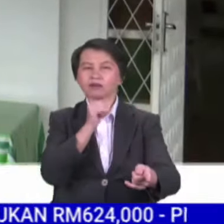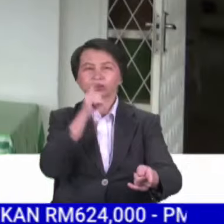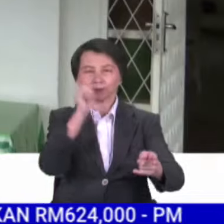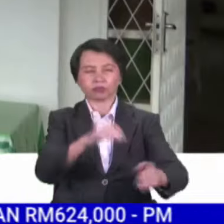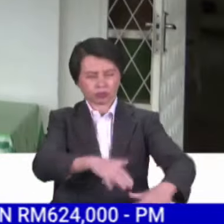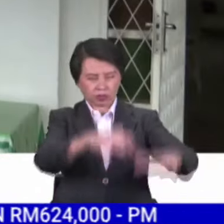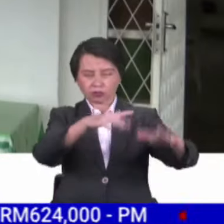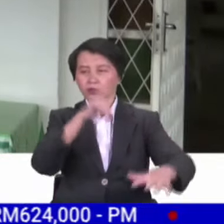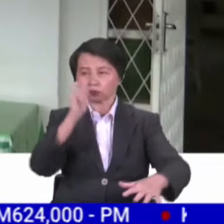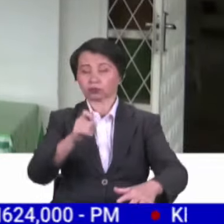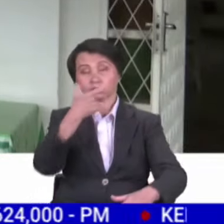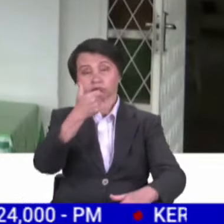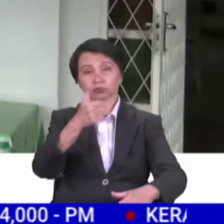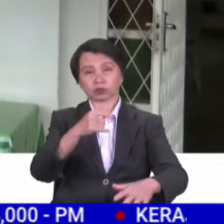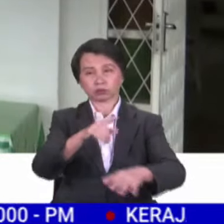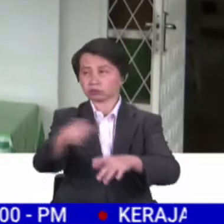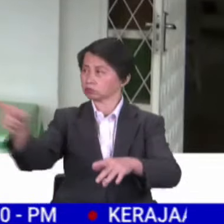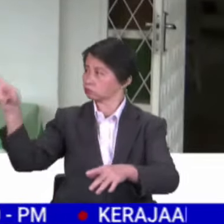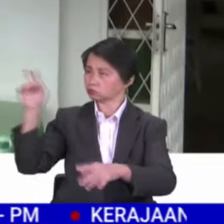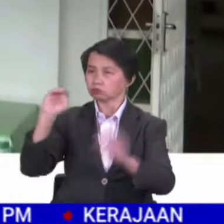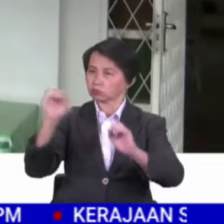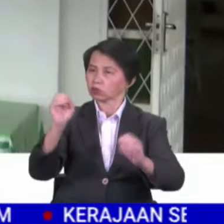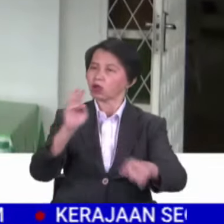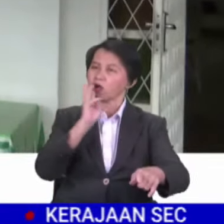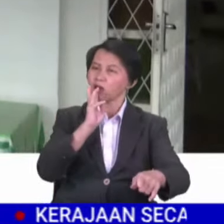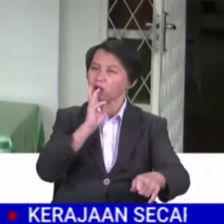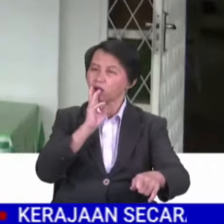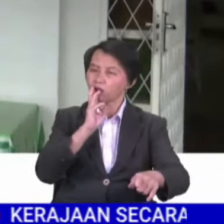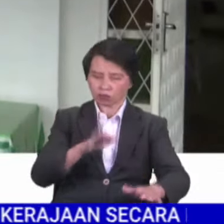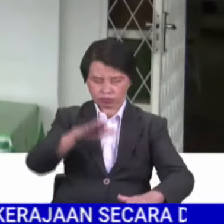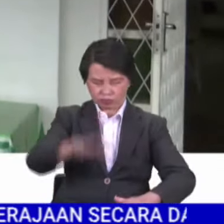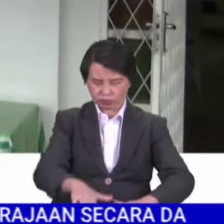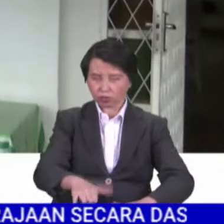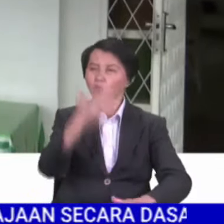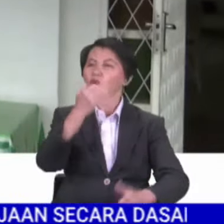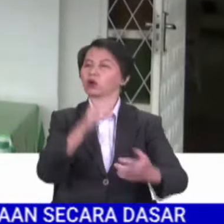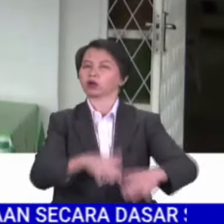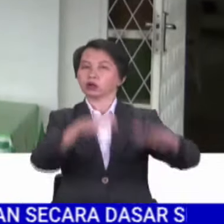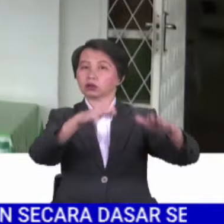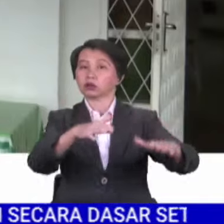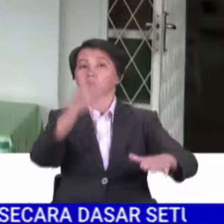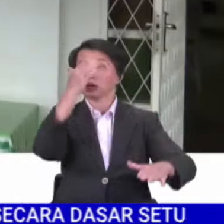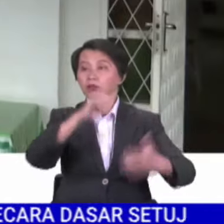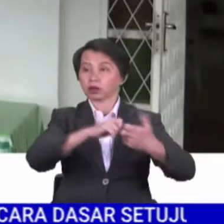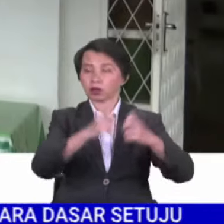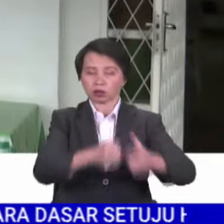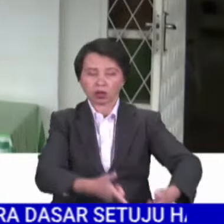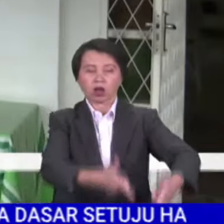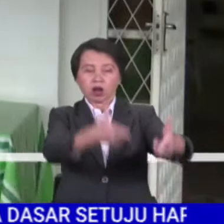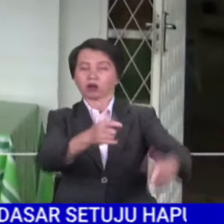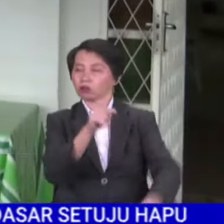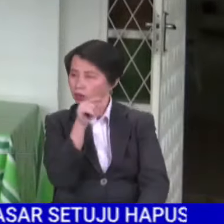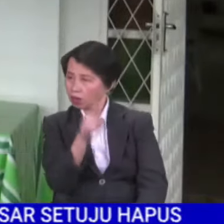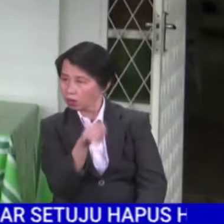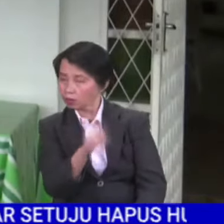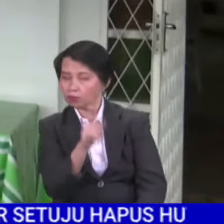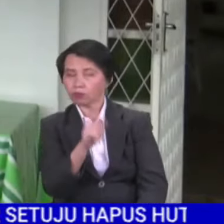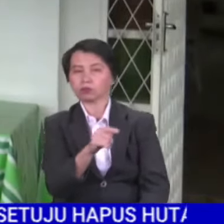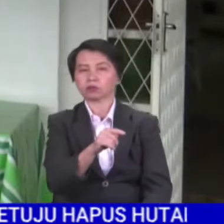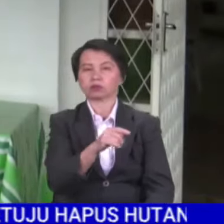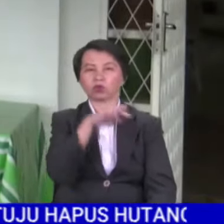pun. Sebab tempat lain tak banjir, jadi air sungai pun rendah. Jadi tidak ada masalah. Jadi oleh kerana longkang tu, jadi